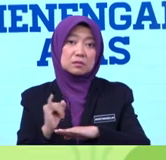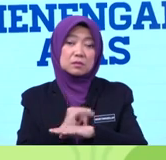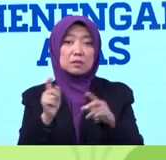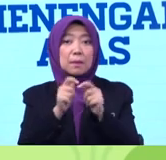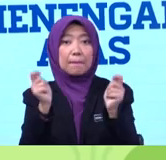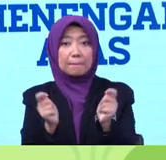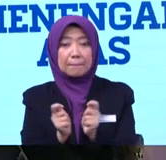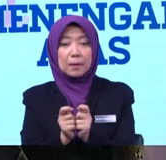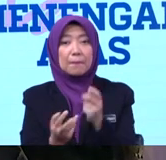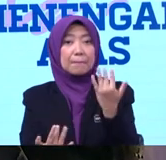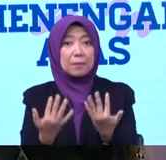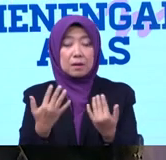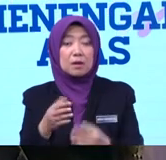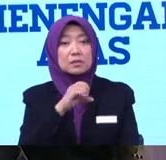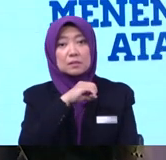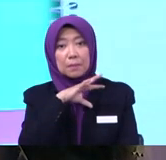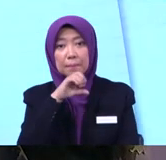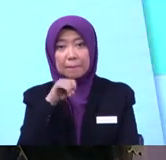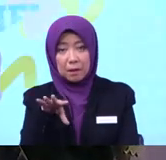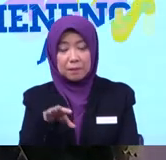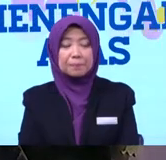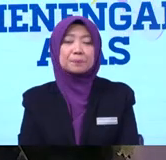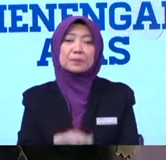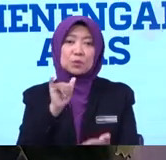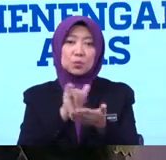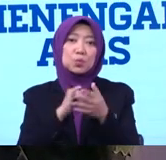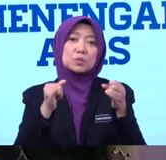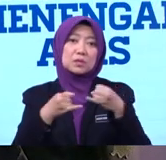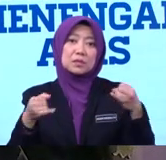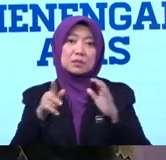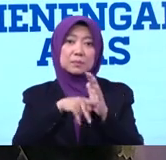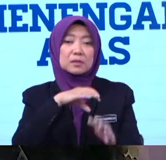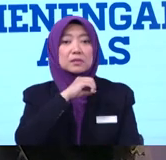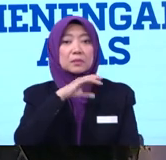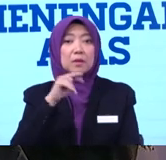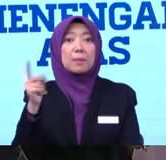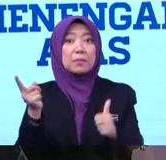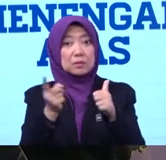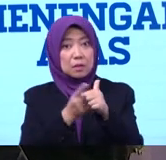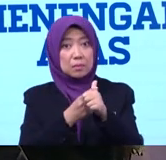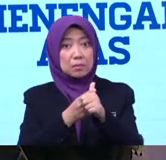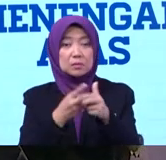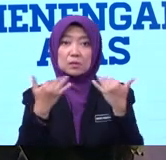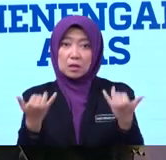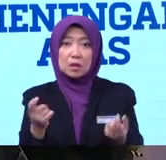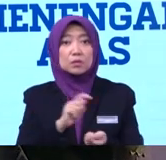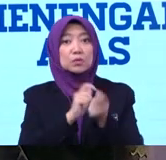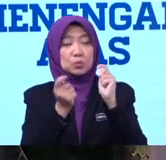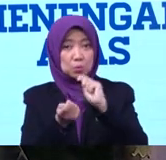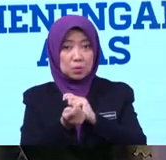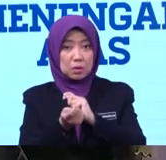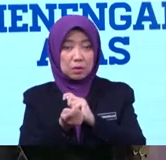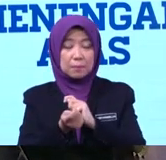sampah itu adalah kategori jenis pencemaran pertama yang kedua pula kita beralih kepada pencemaran